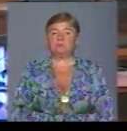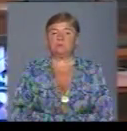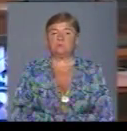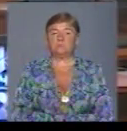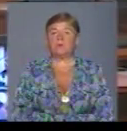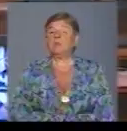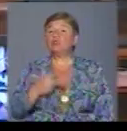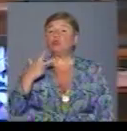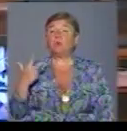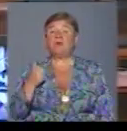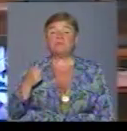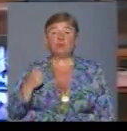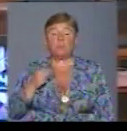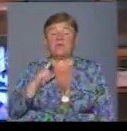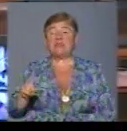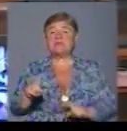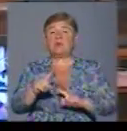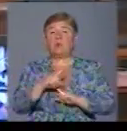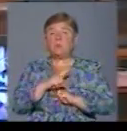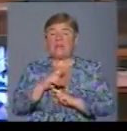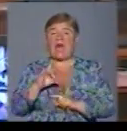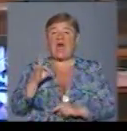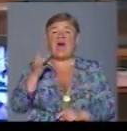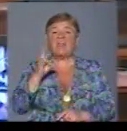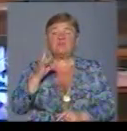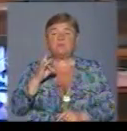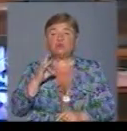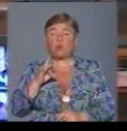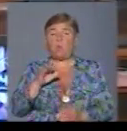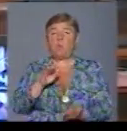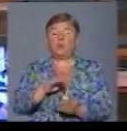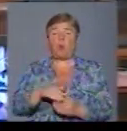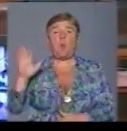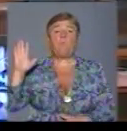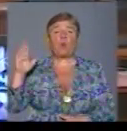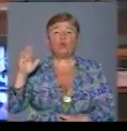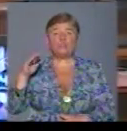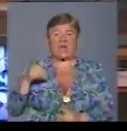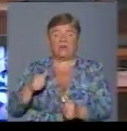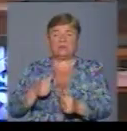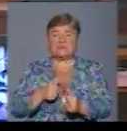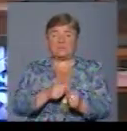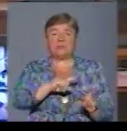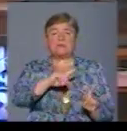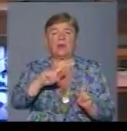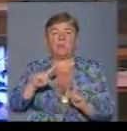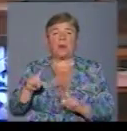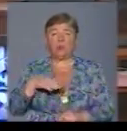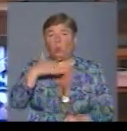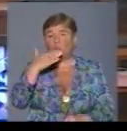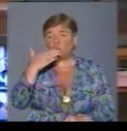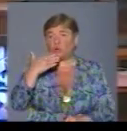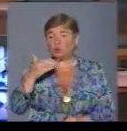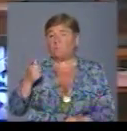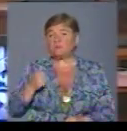З трьома військовими, які загинули на Рівненському полігоні, прощаються сьогодні на Закарпатті. Прощальна церемонія з двома загиблими ужгородцями